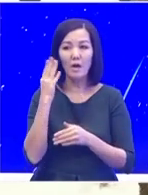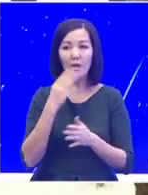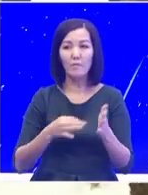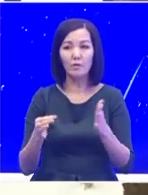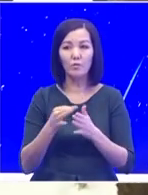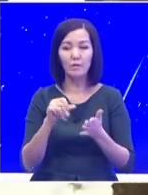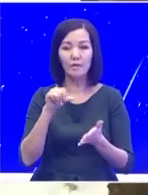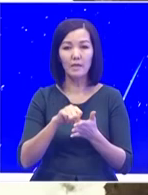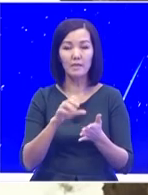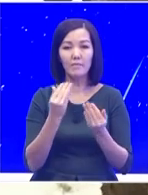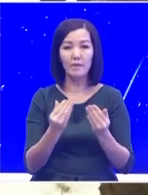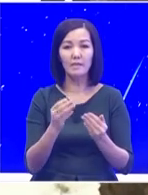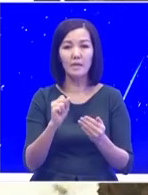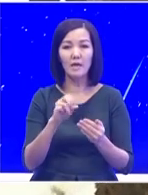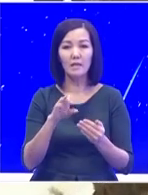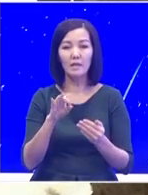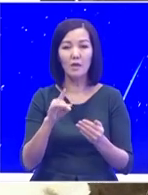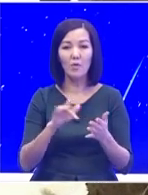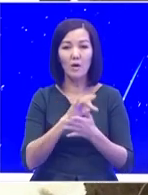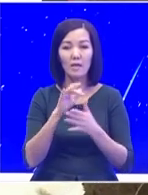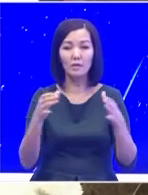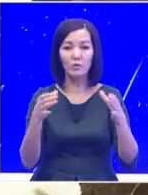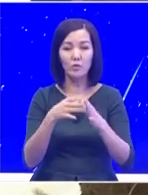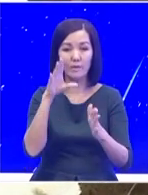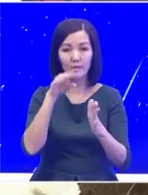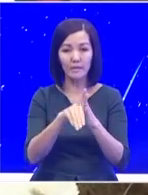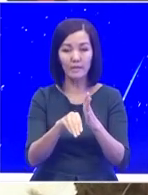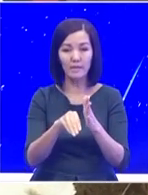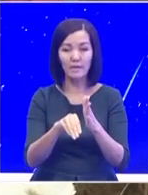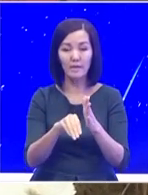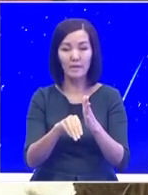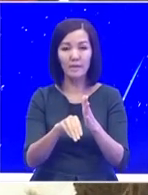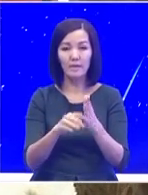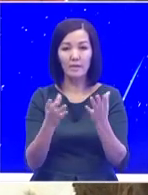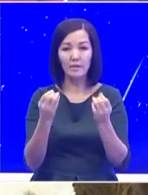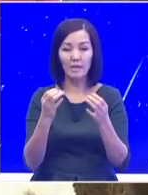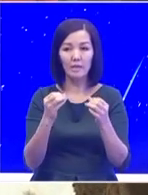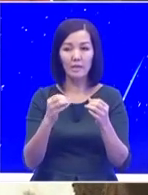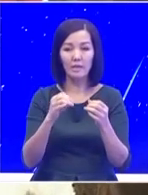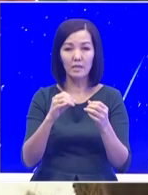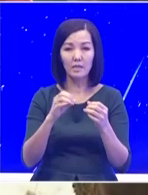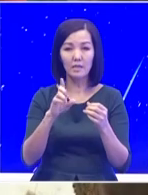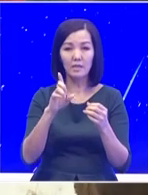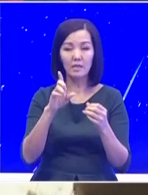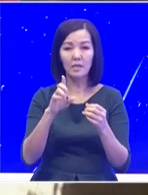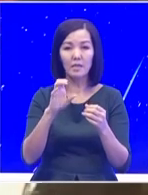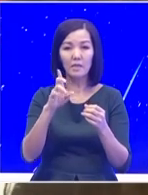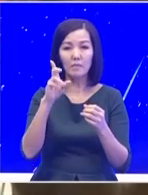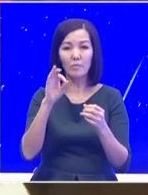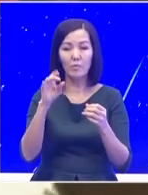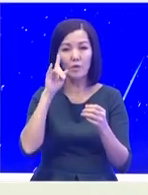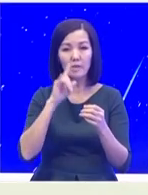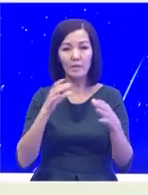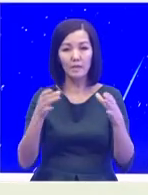қазір Атырау қаласында құрама командасына шабам. Және де сборный Қазақстан құрама командасына